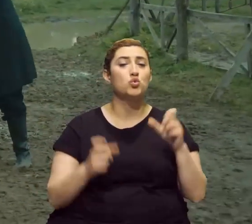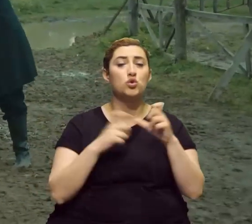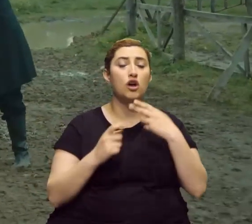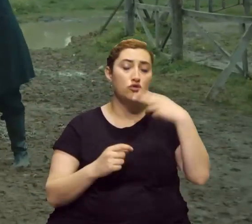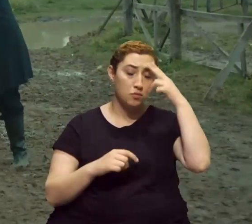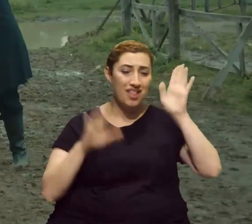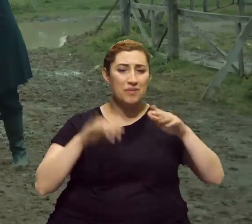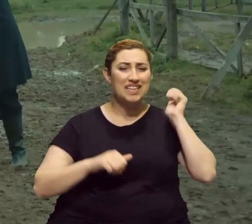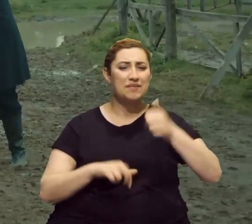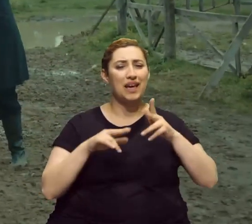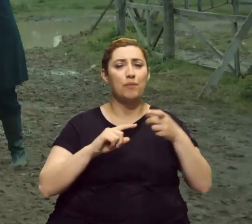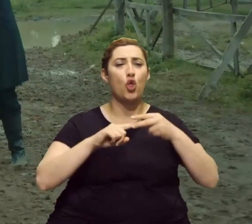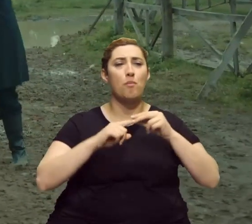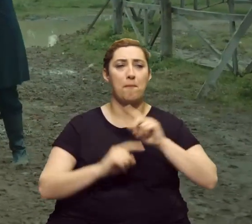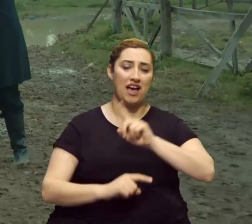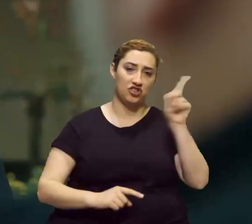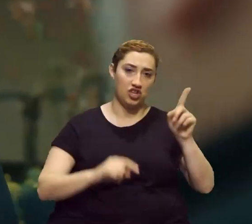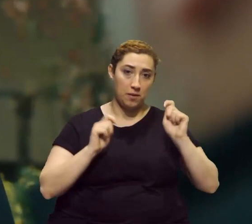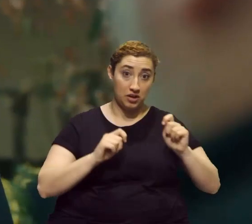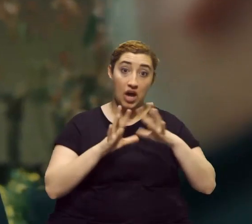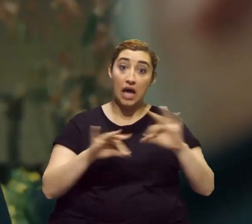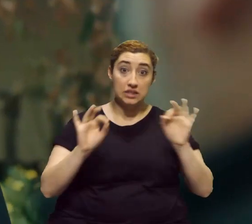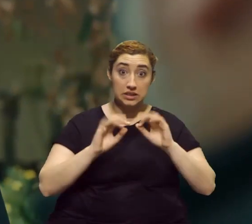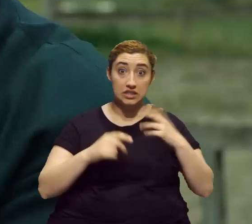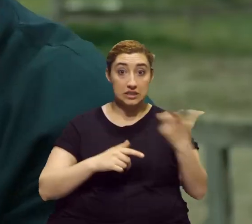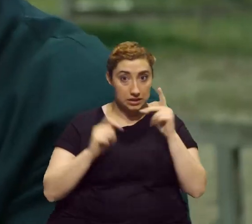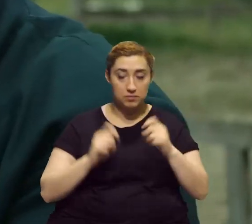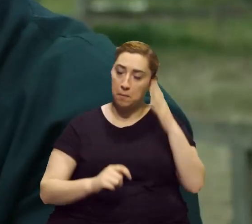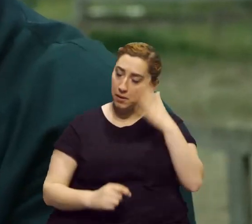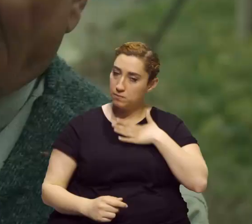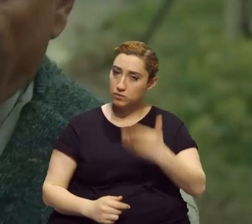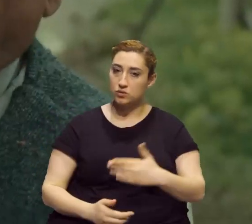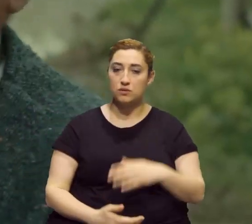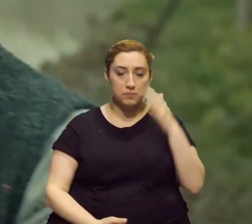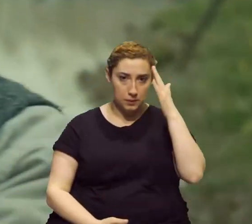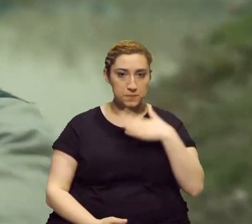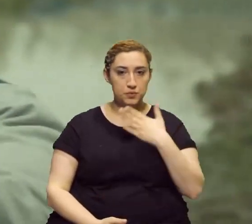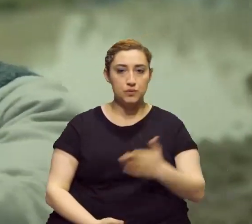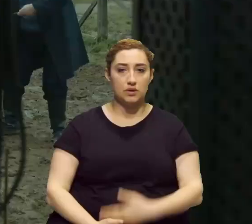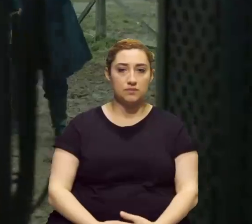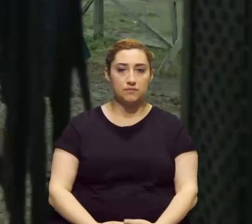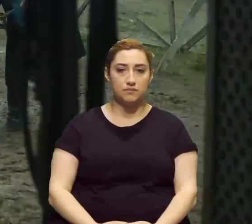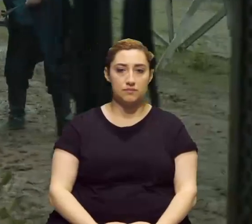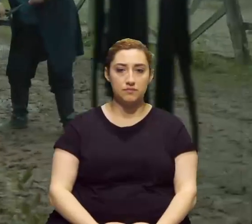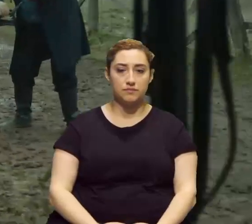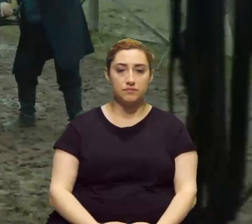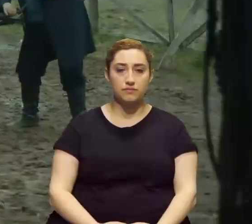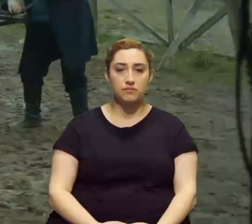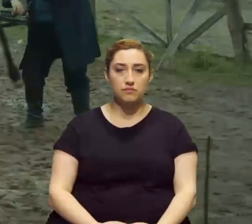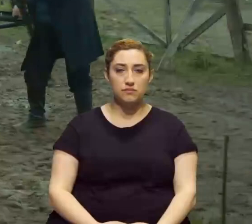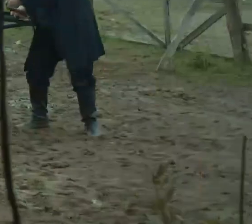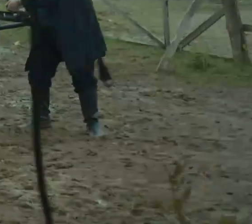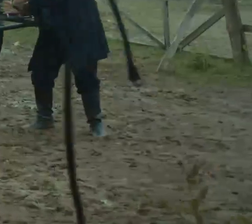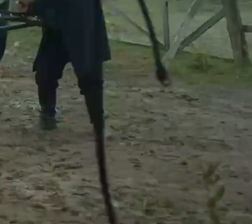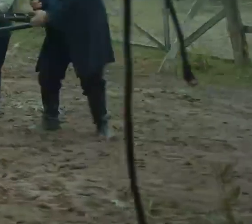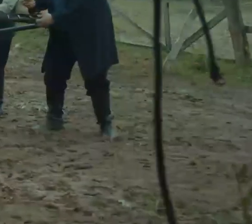Sultanımız cuma namazını her zamanki gibi Dolmabahçe'de kılacak. Hazırlıklar hızlandı. Başlayın abi. Başlayın. Mahmut 60'larındaki